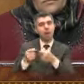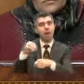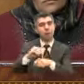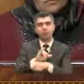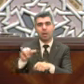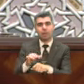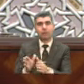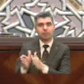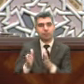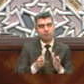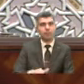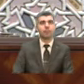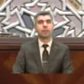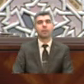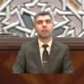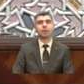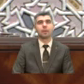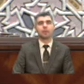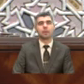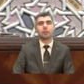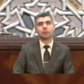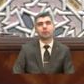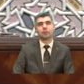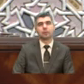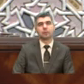للسيد الوزير الجواب، تفضلوا.